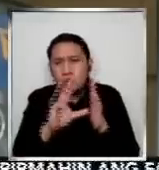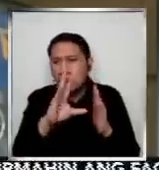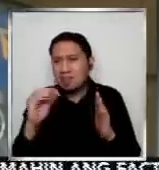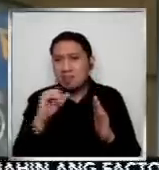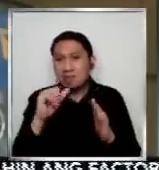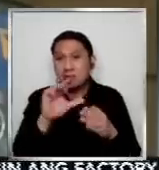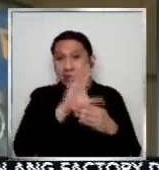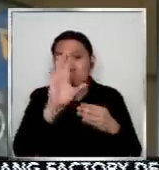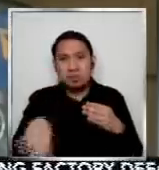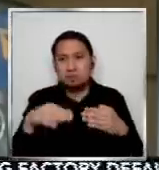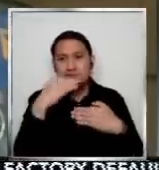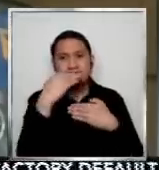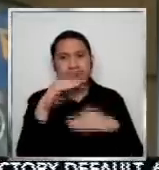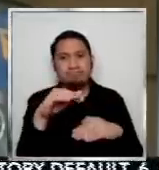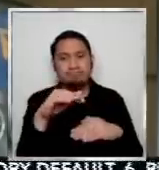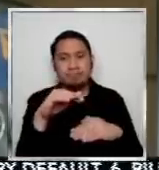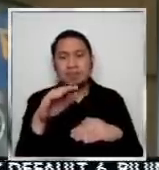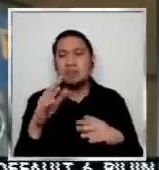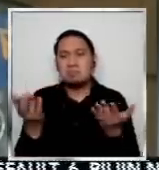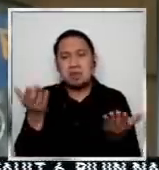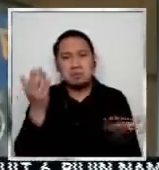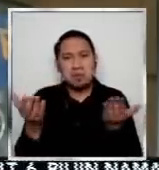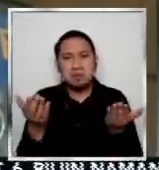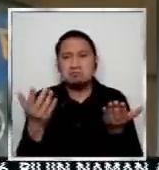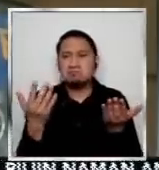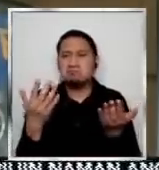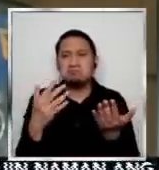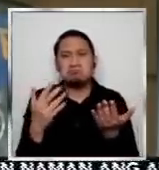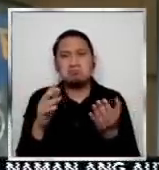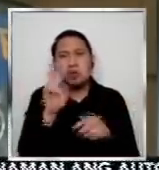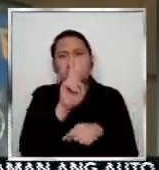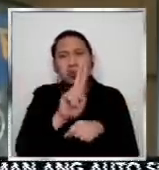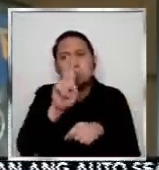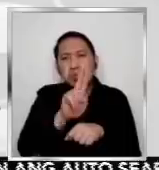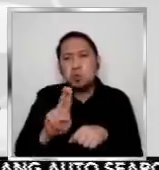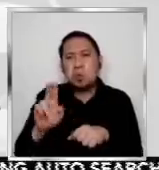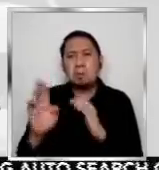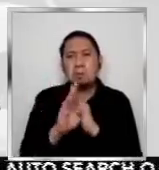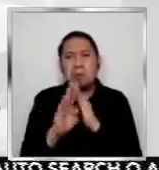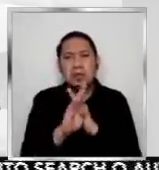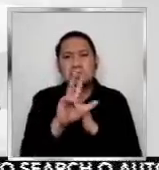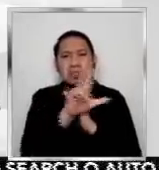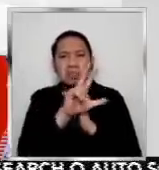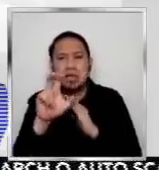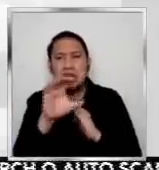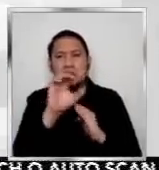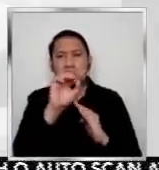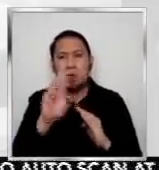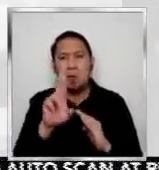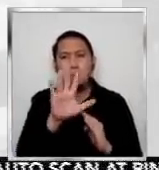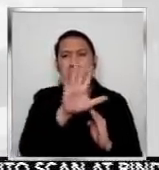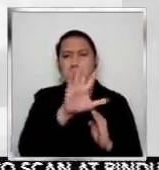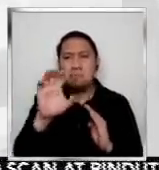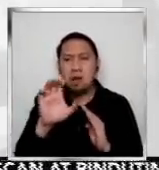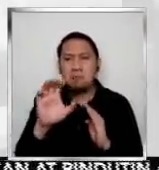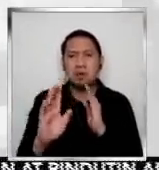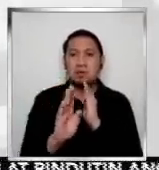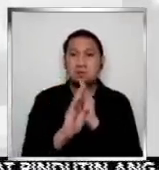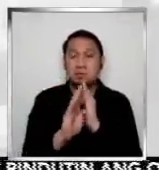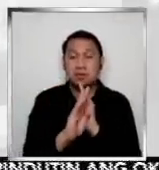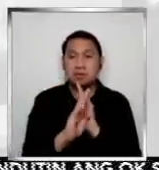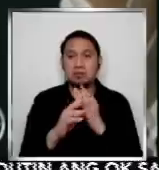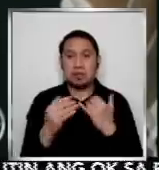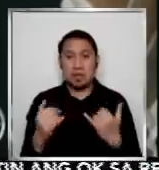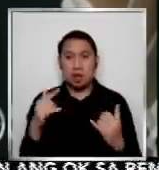gamitin ho muna namin dyan, Mr. President, mga 300 to 500 buses. Ang mga biyahe ng mga eroplano, check